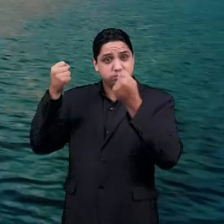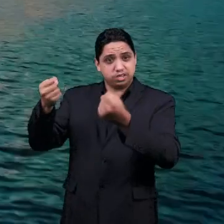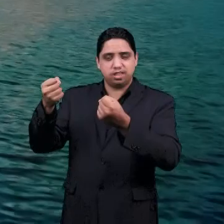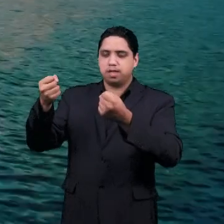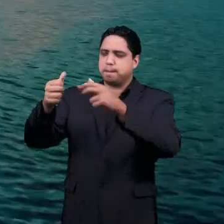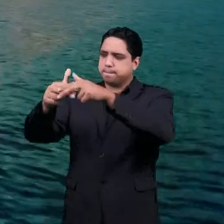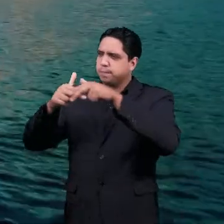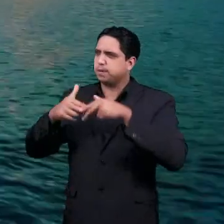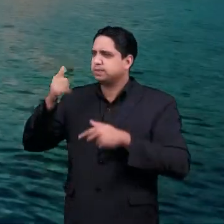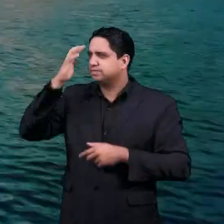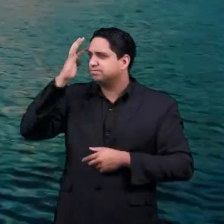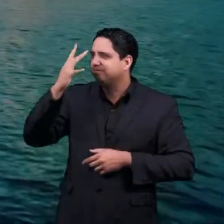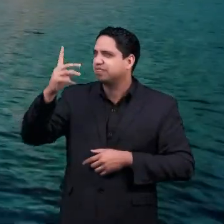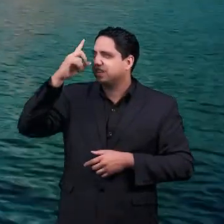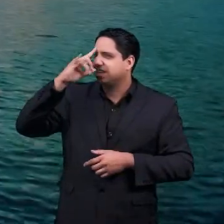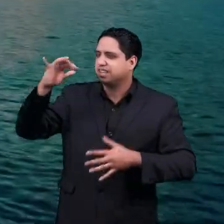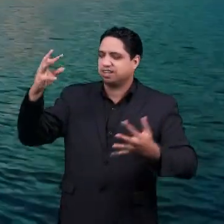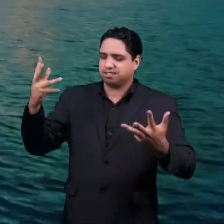силы.